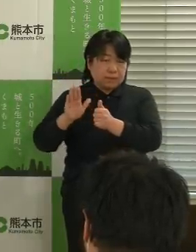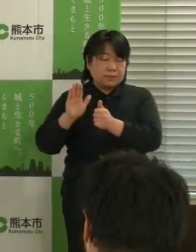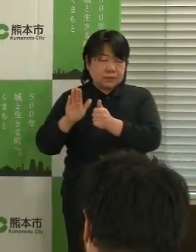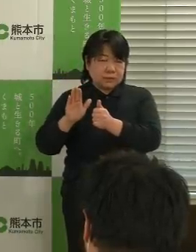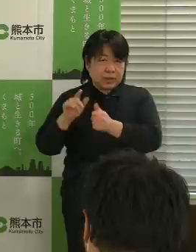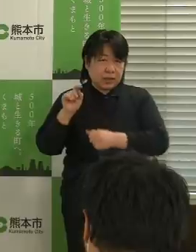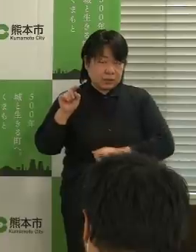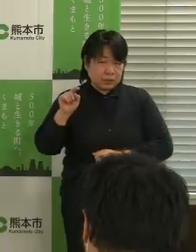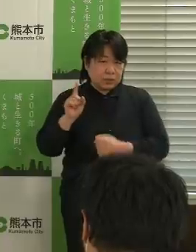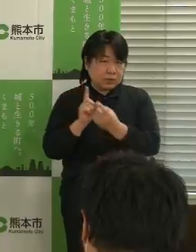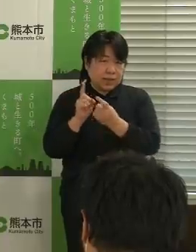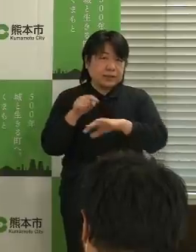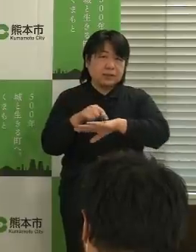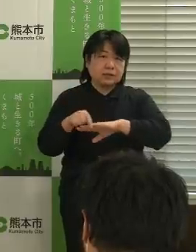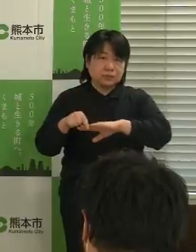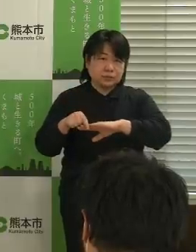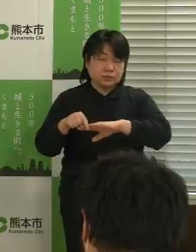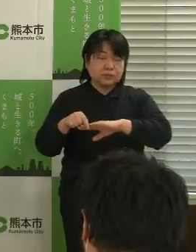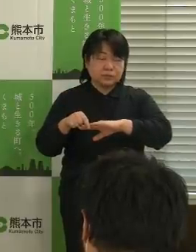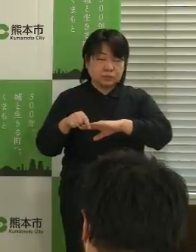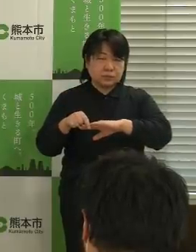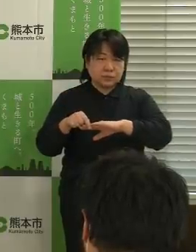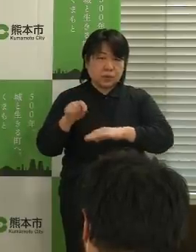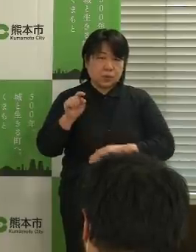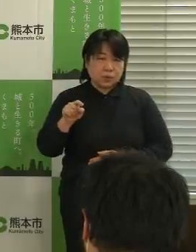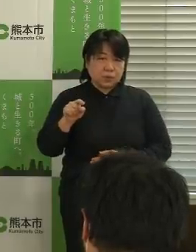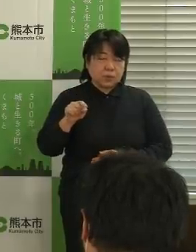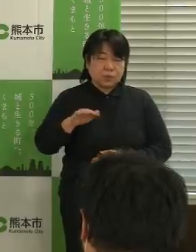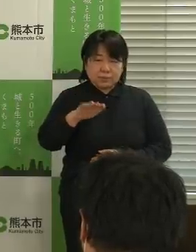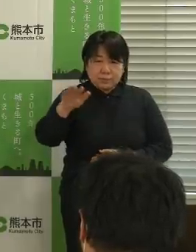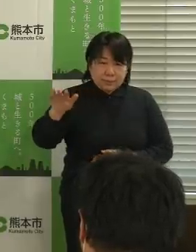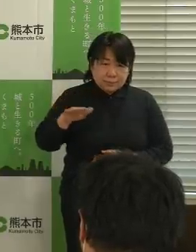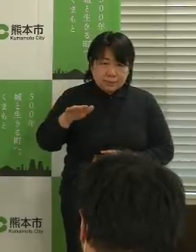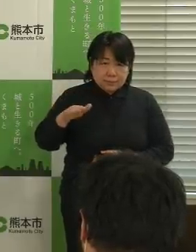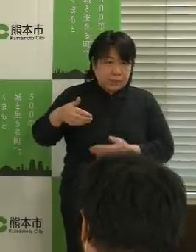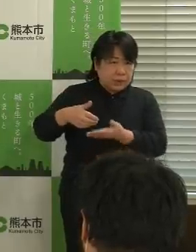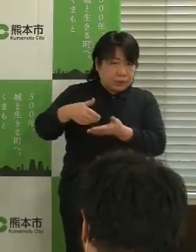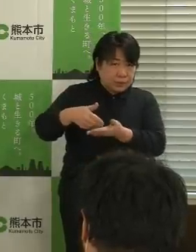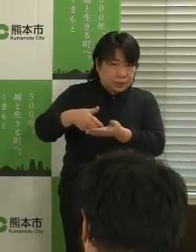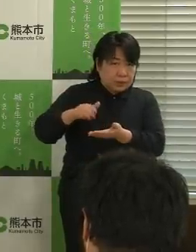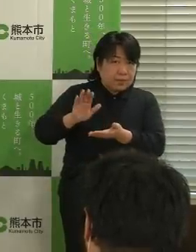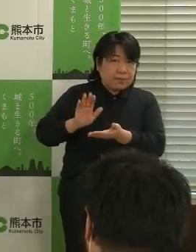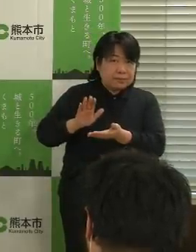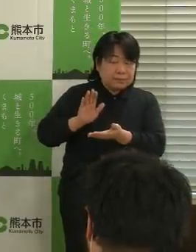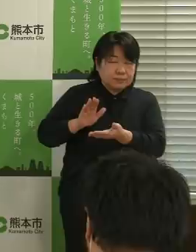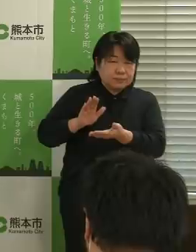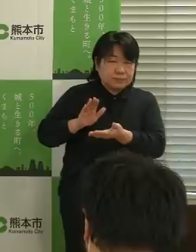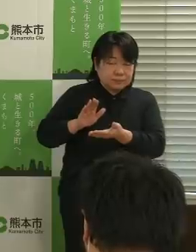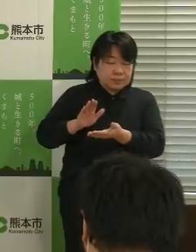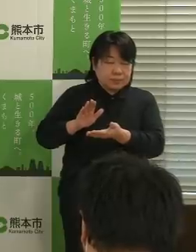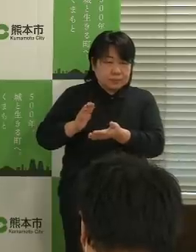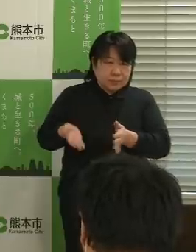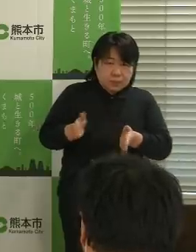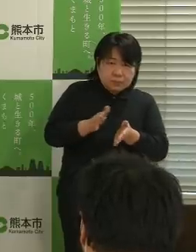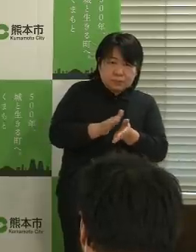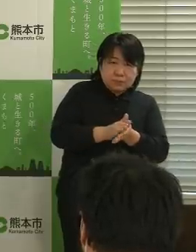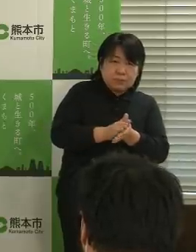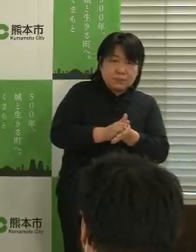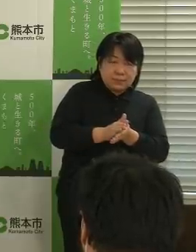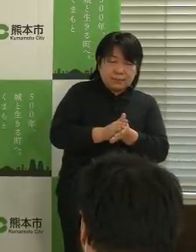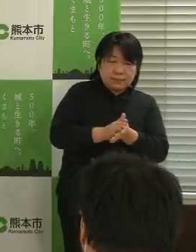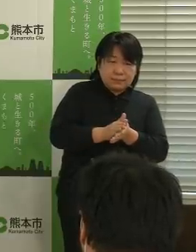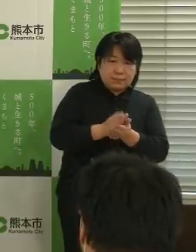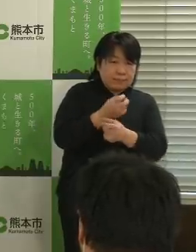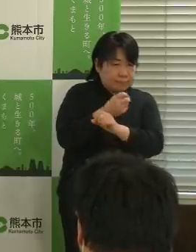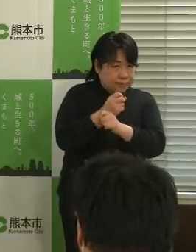こうした対策と、それからそういうフリーランスの皆さん今要望もいただいておりますので、そういったことも含めてですね当然検